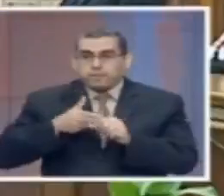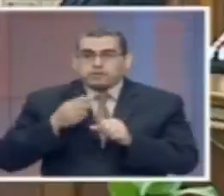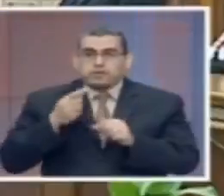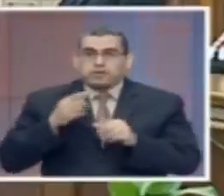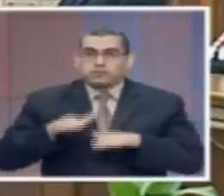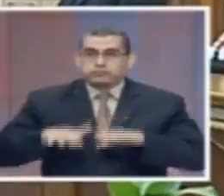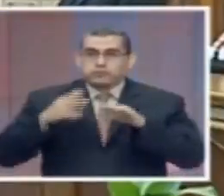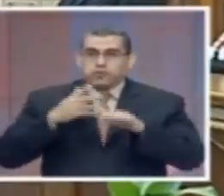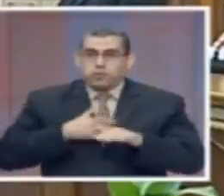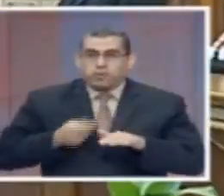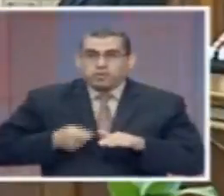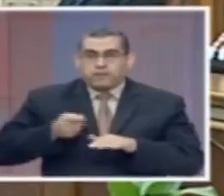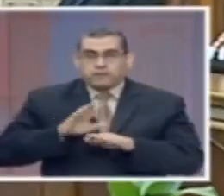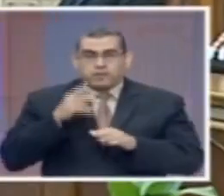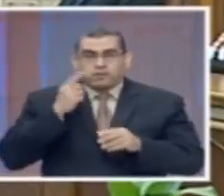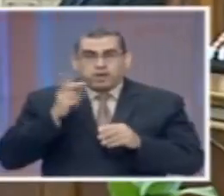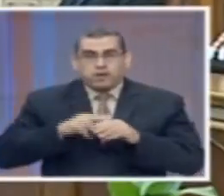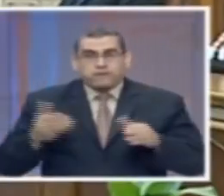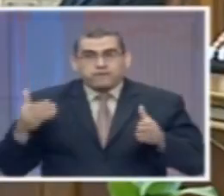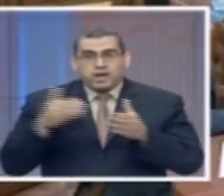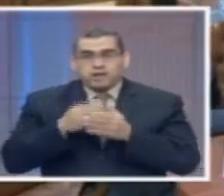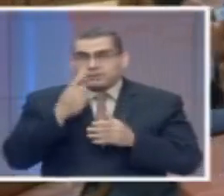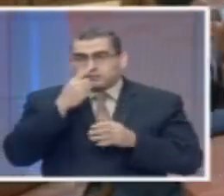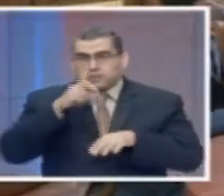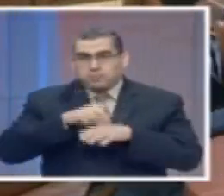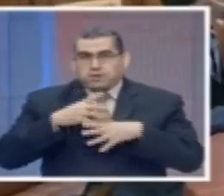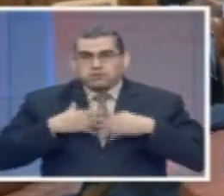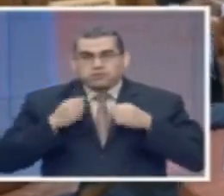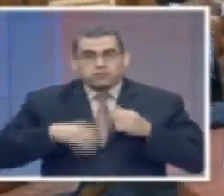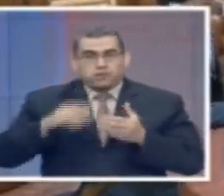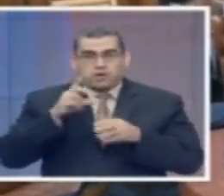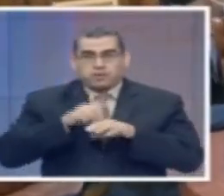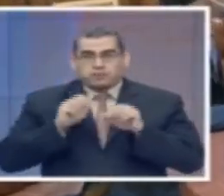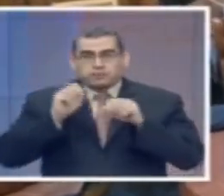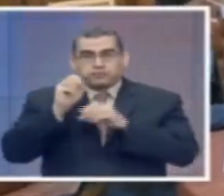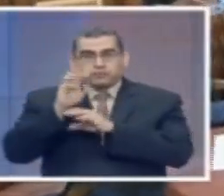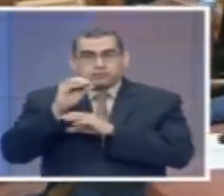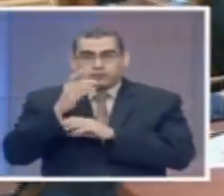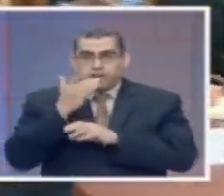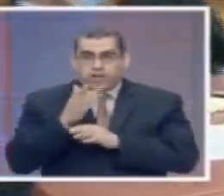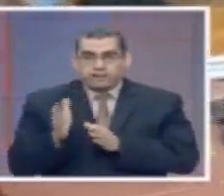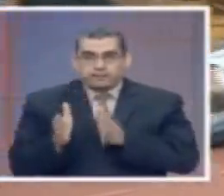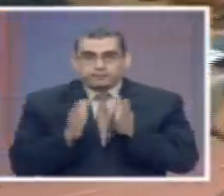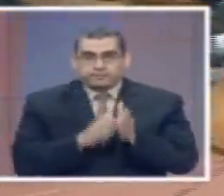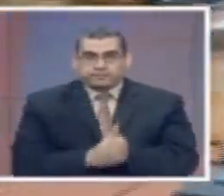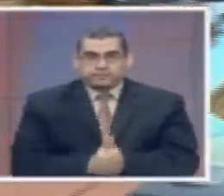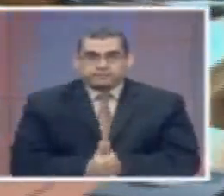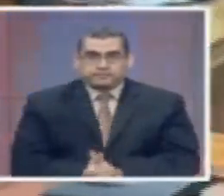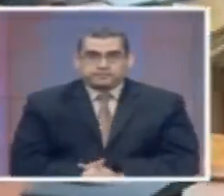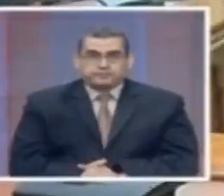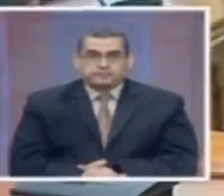البنزين، فضلا عن عوائده البيئية والاجتماعية والاستثمارية.